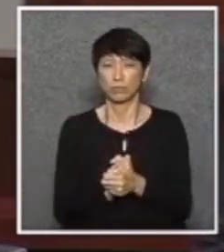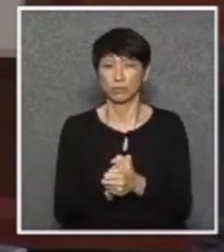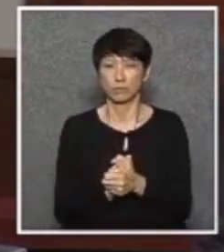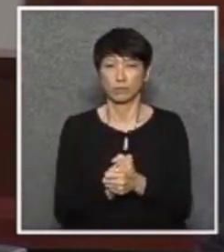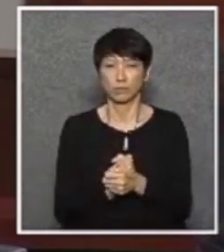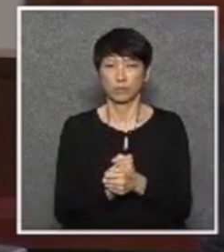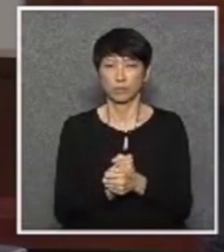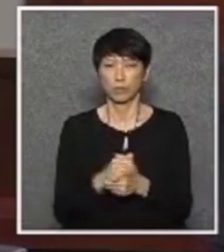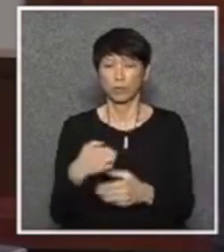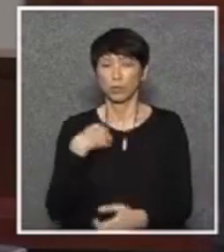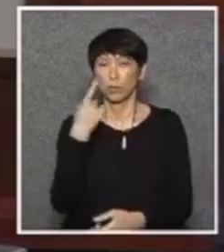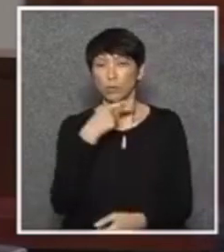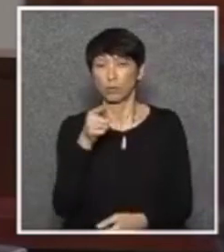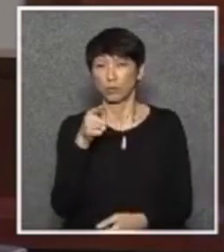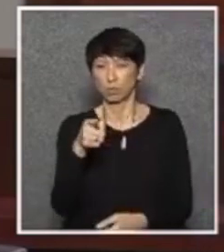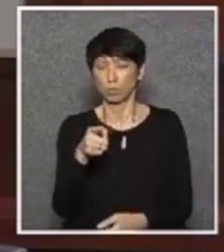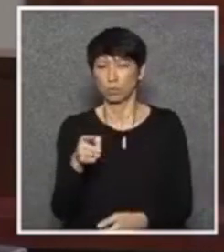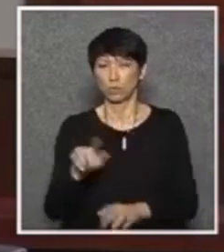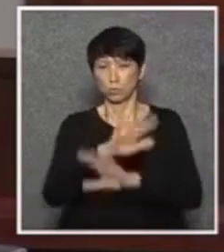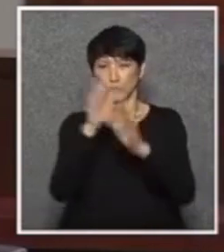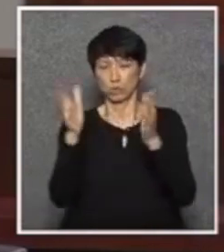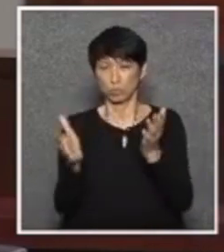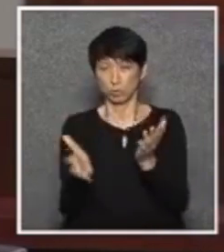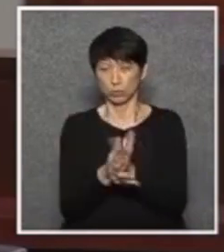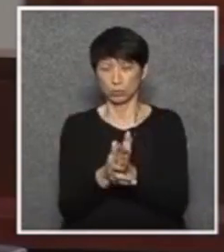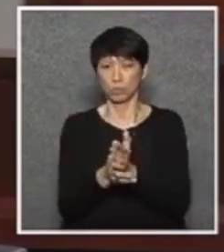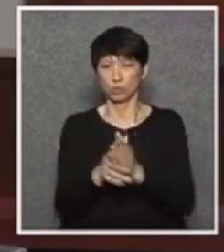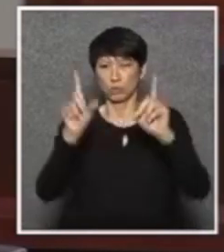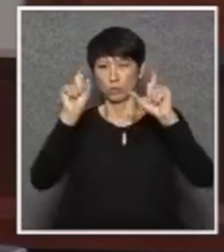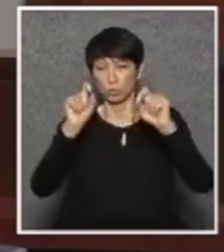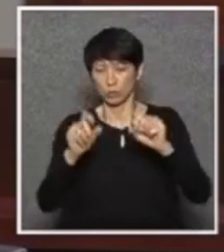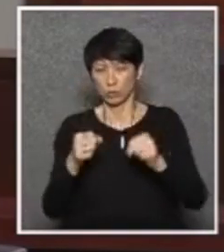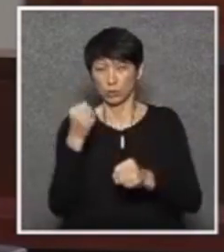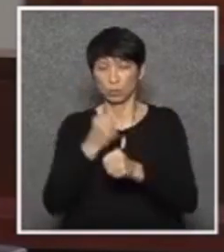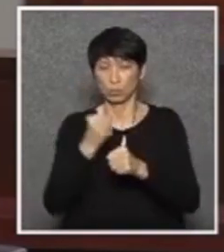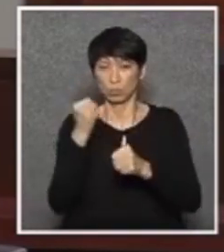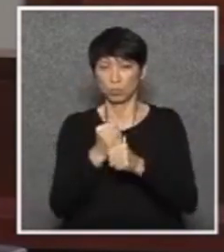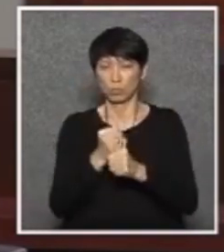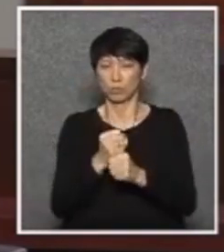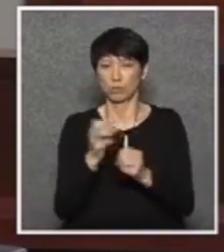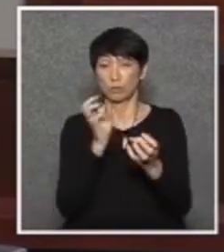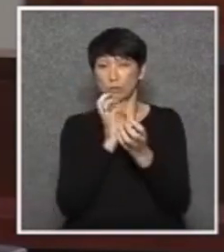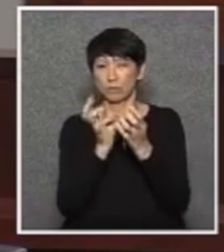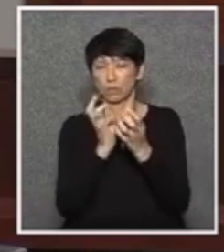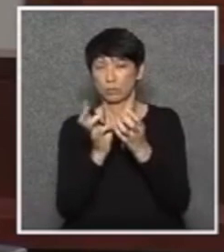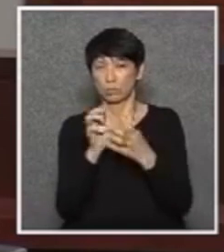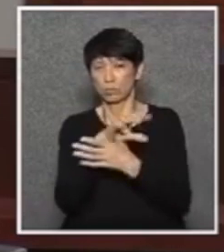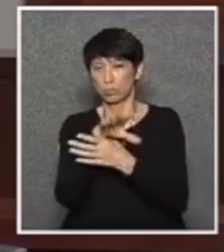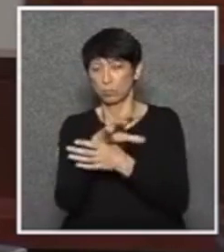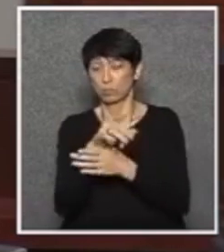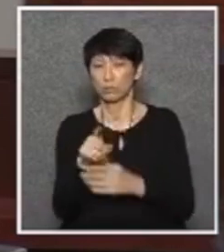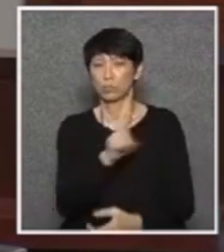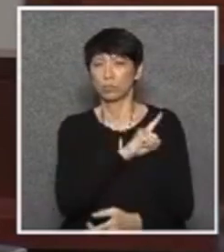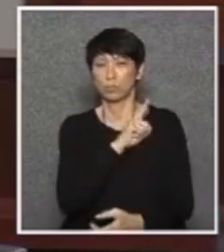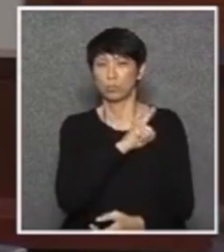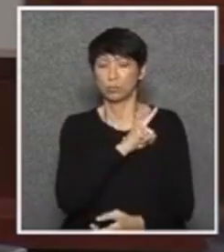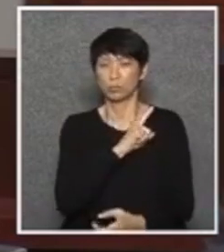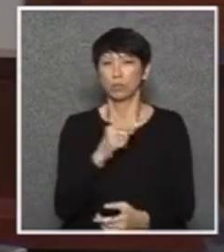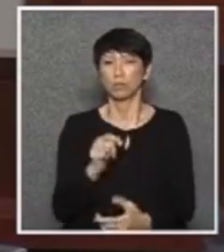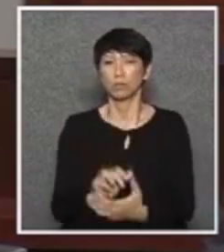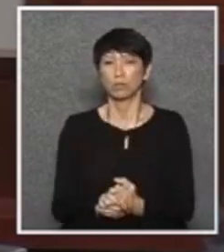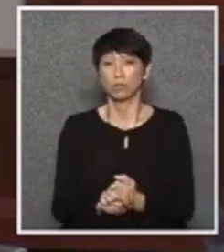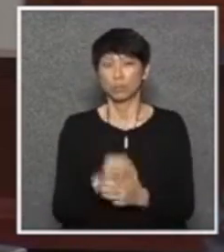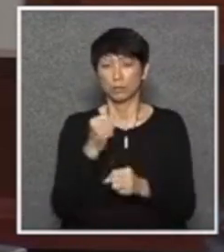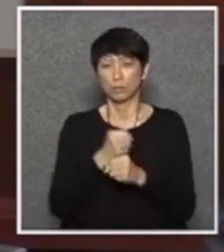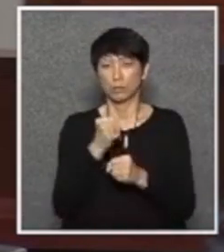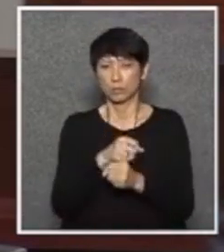我就算你這個不是全面反撲製造輿論，特區政府自覺與不自覺之間坐